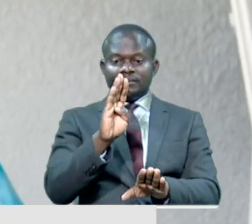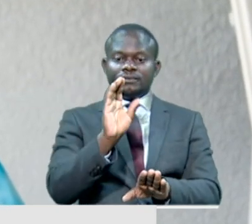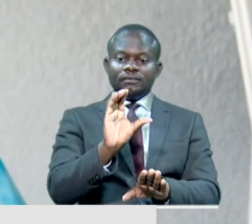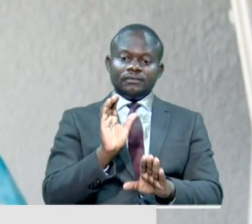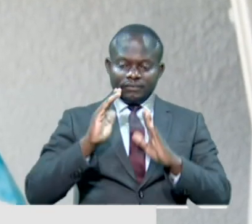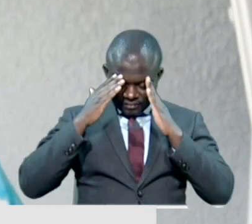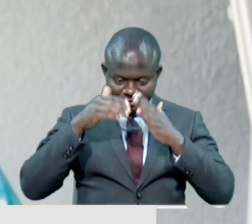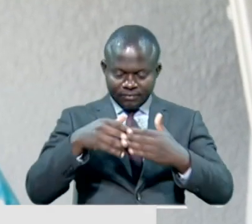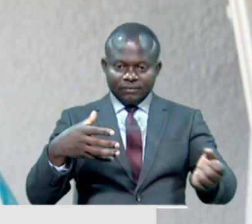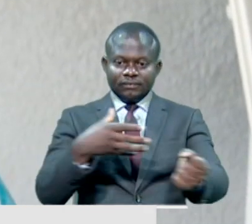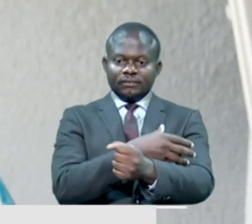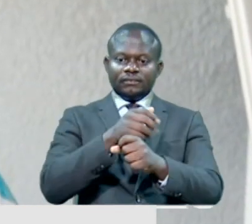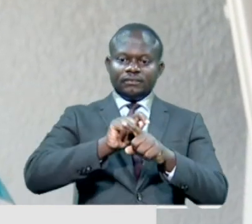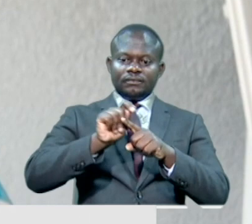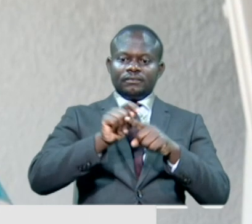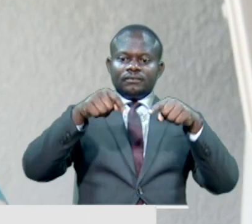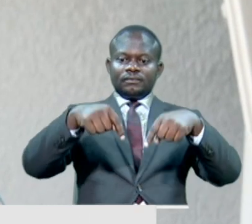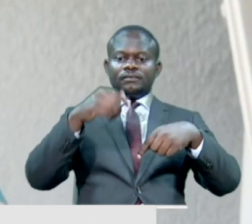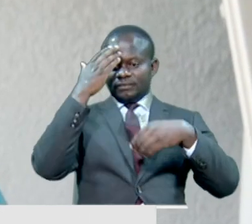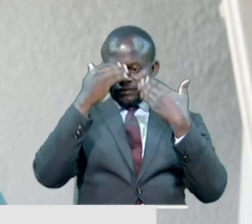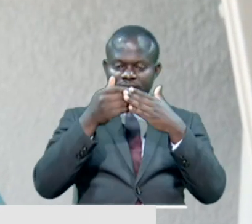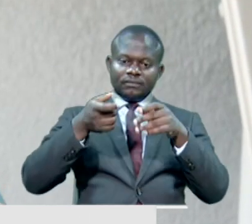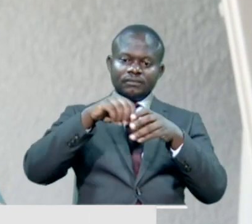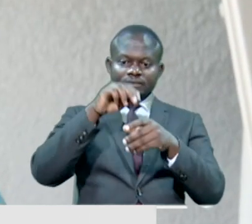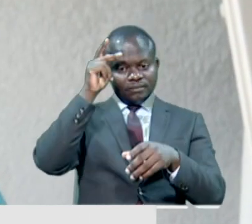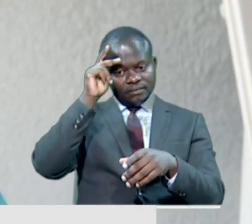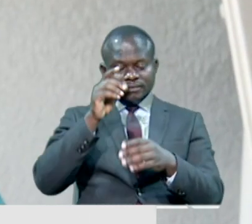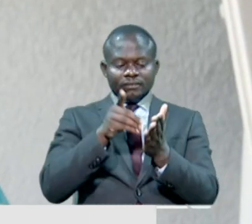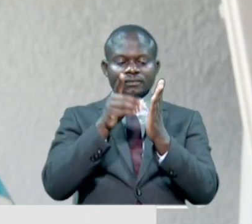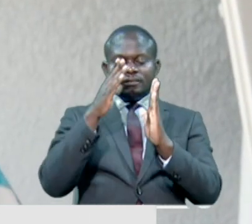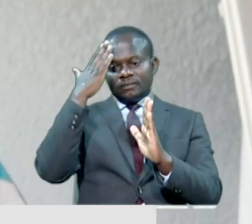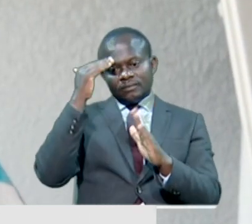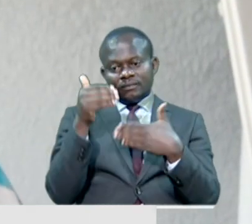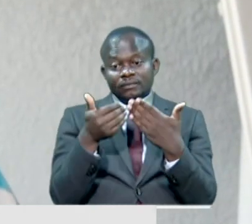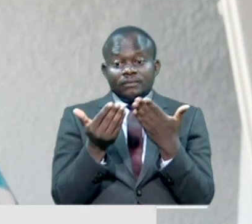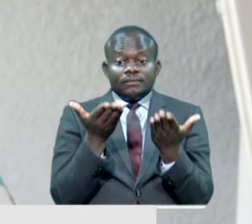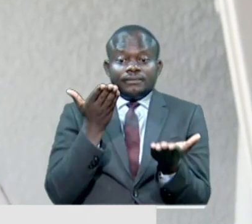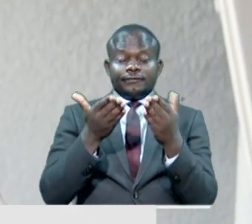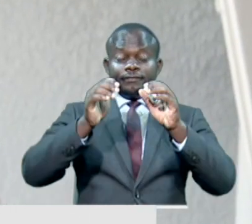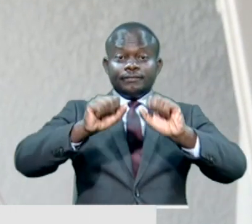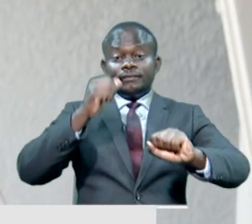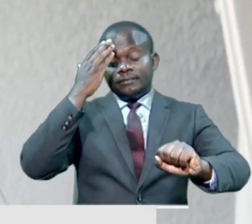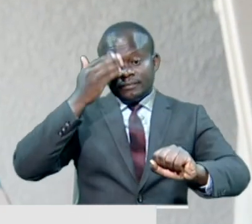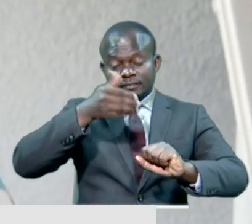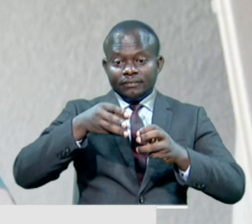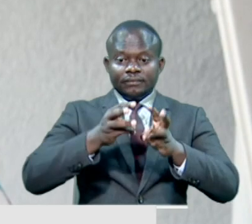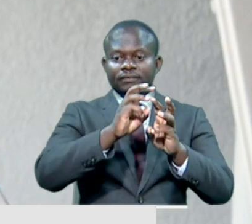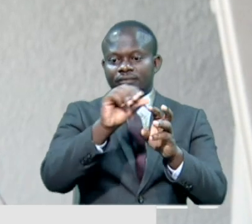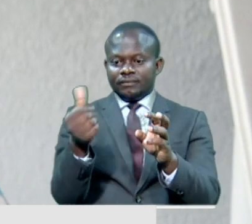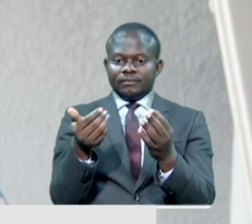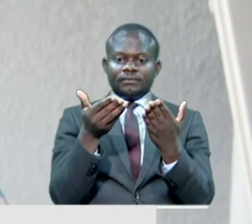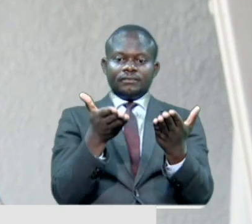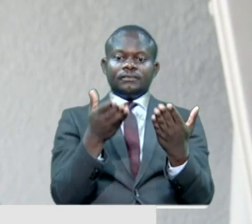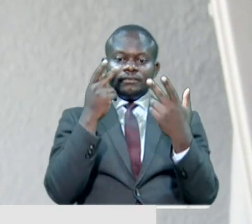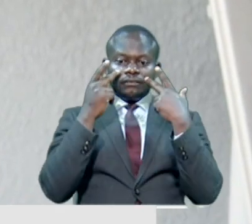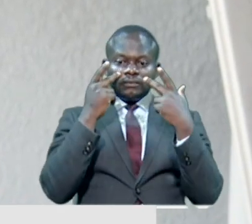twashyize imbaraga muri aya mahugurwa no kugira ngo twongere ubumenyi bw'abaganga kugira ngo nibuze babashe kumenya ngo buryo bundi babuhari bwo kubona